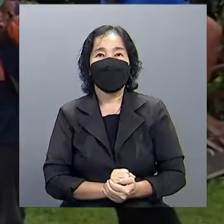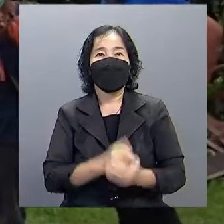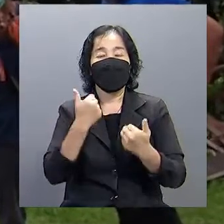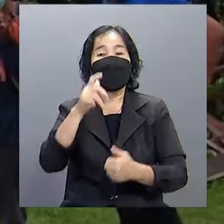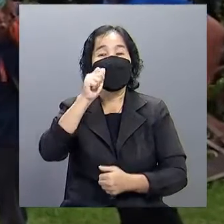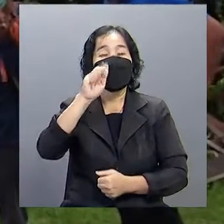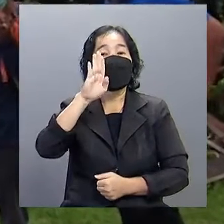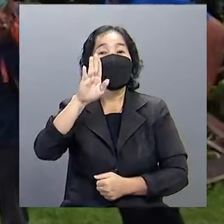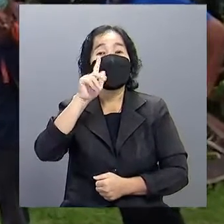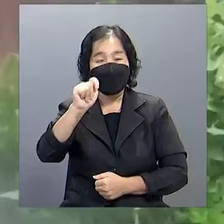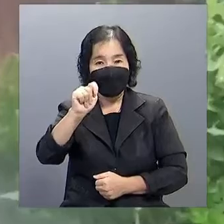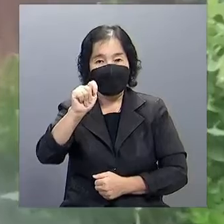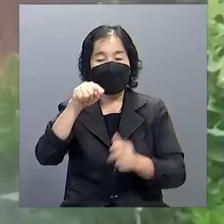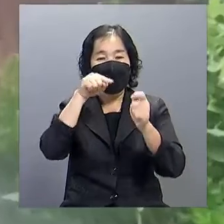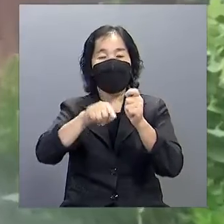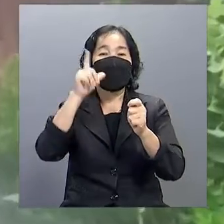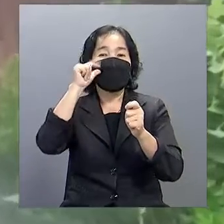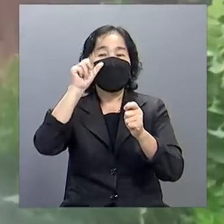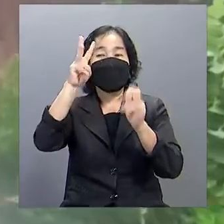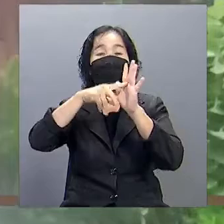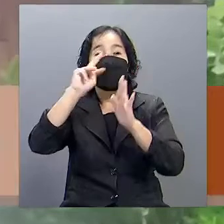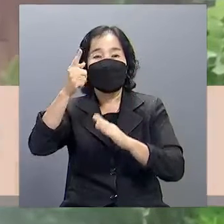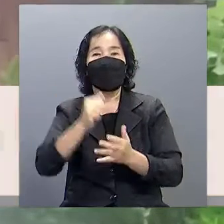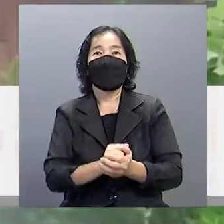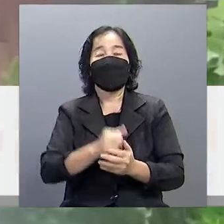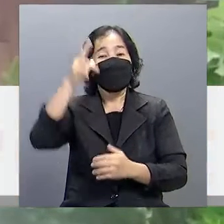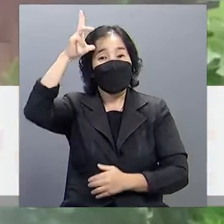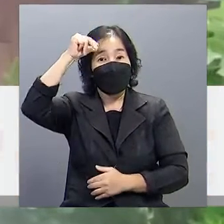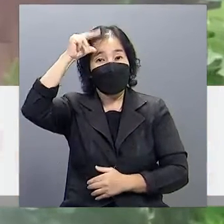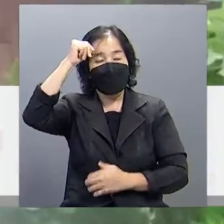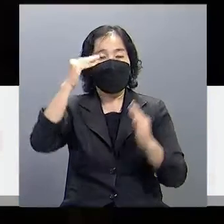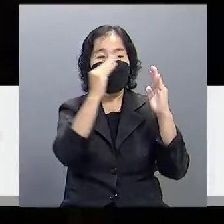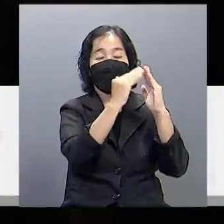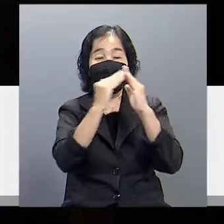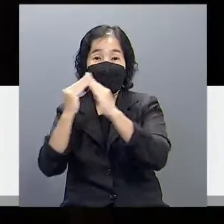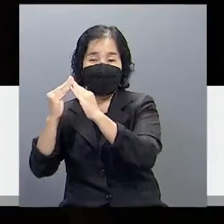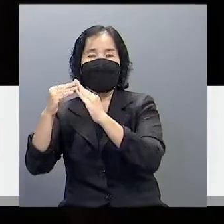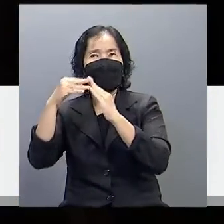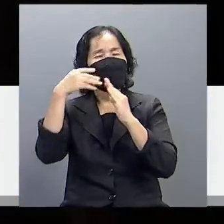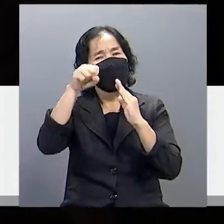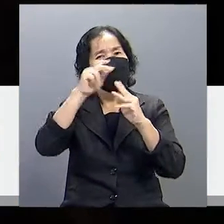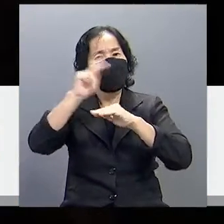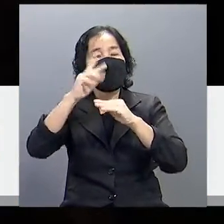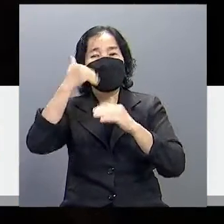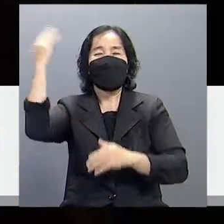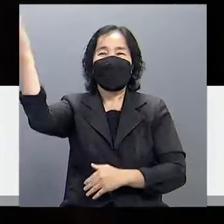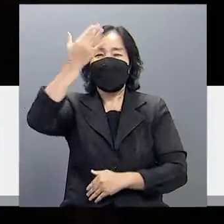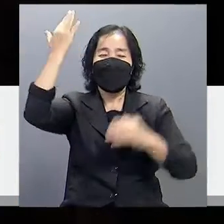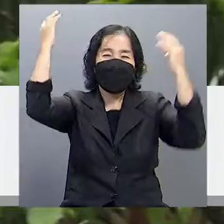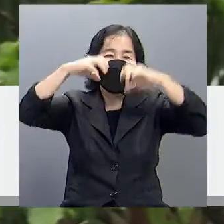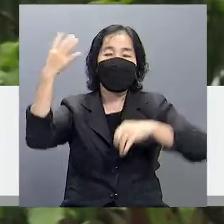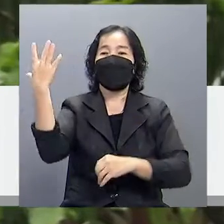แม่วะอำเภอเถินจังหวัดลำปางตรวจสอบสภาพความเสียหายของบ้านพักหลายสิบหลังหลังจากที่เกิดพายุฝนลมแรงเมื่อช่วงเย็นวันนี้